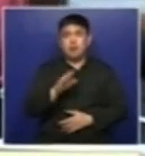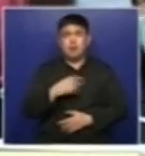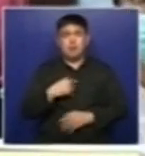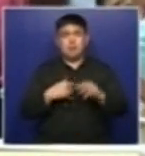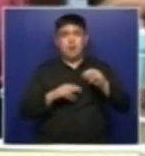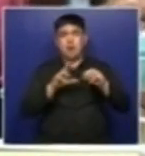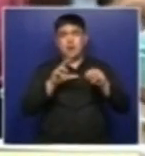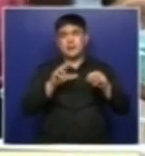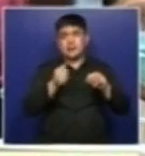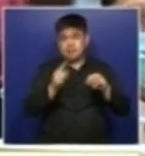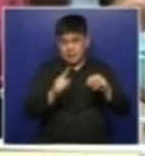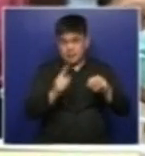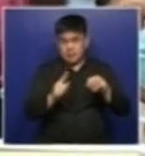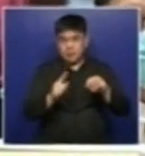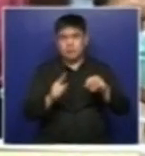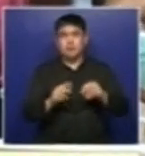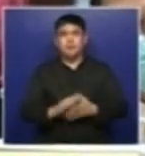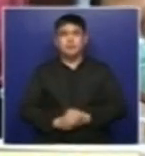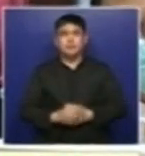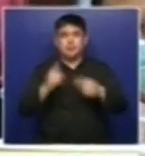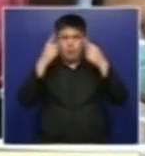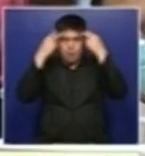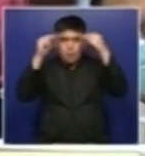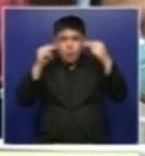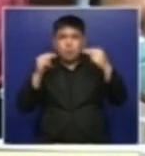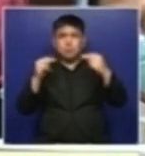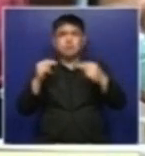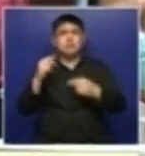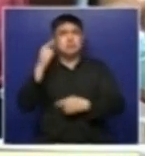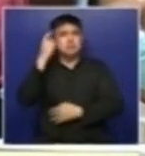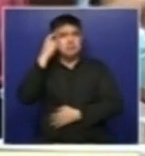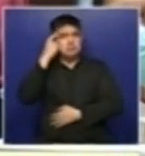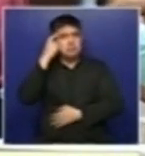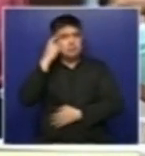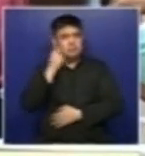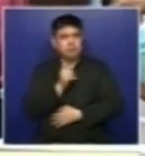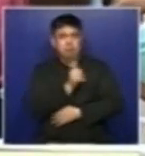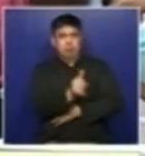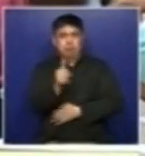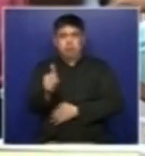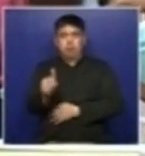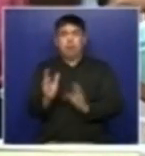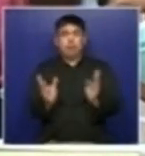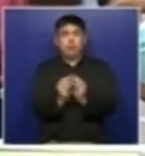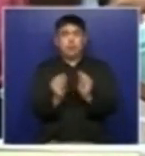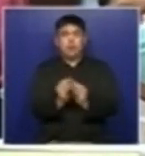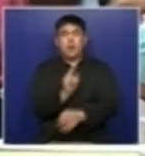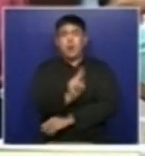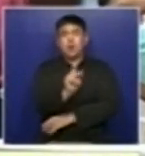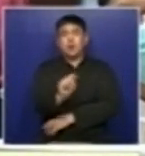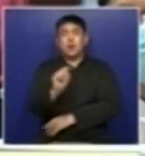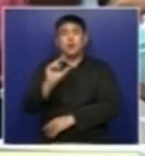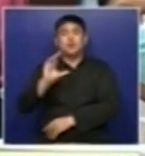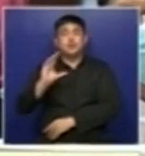11นะครับและท่านนายกรัฐมนตรีเนี่ยท่านก็ไปประชุมทั้งเป็นประธานกตช.เป็นประธานกต